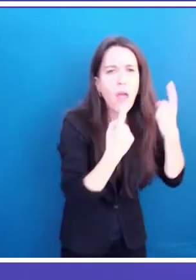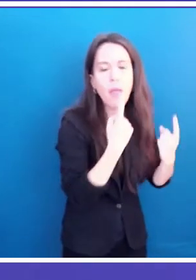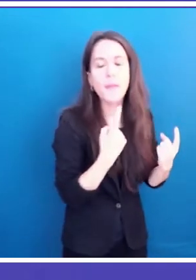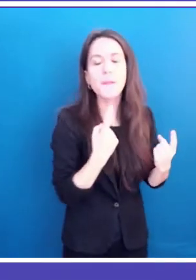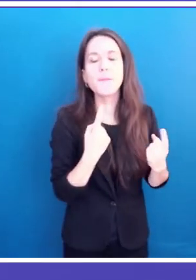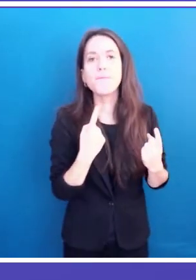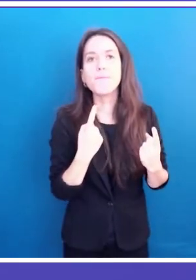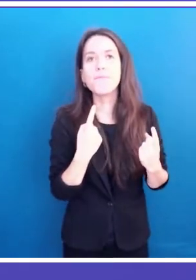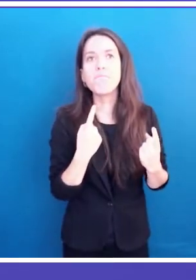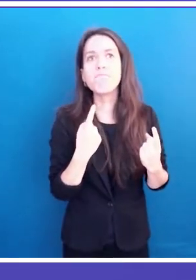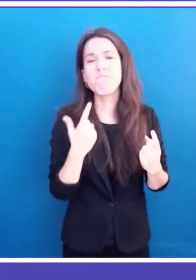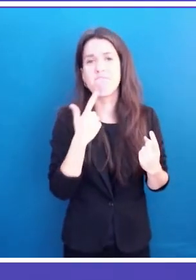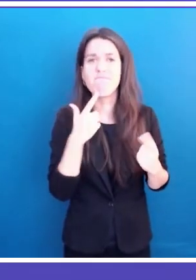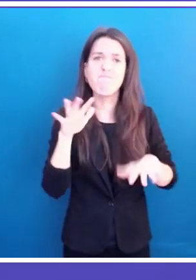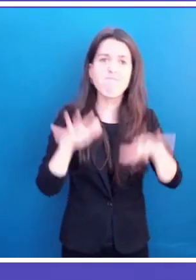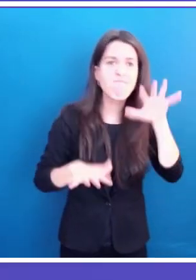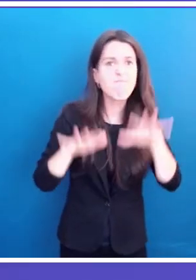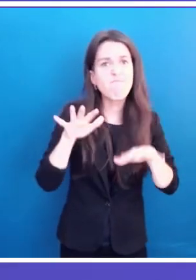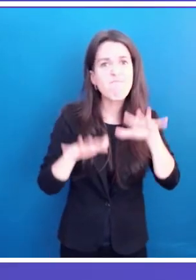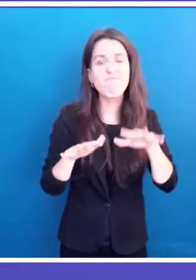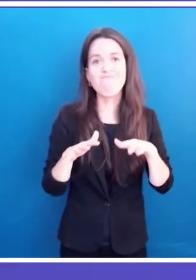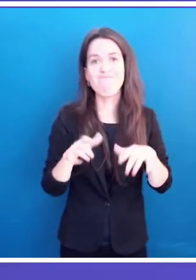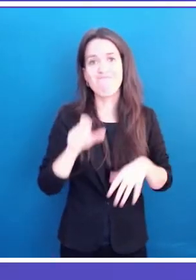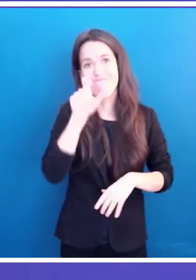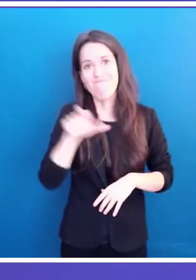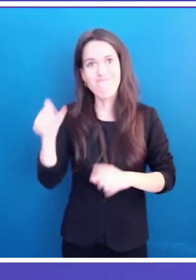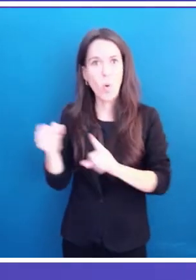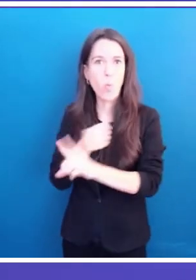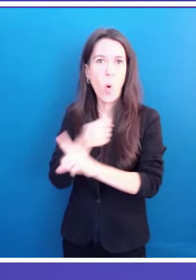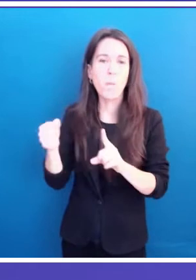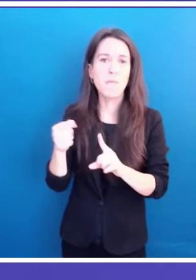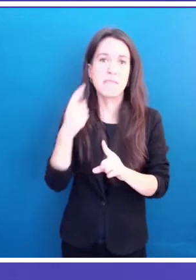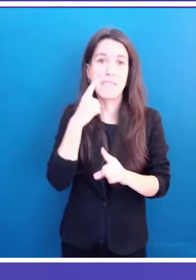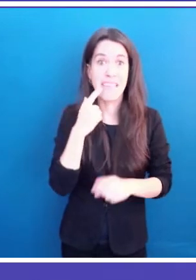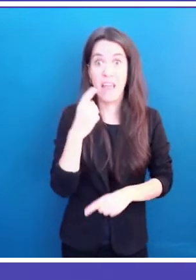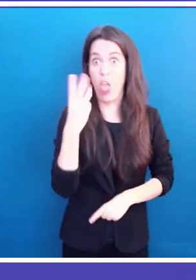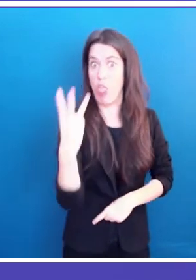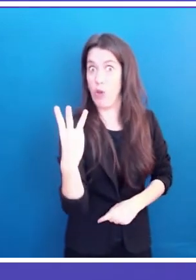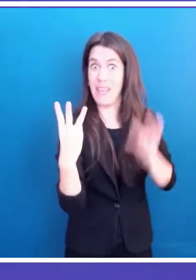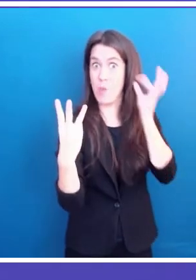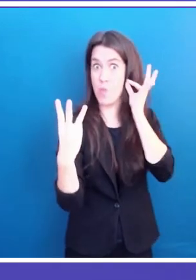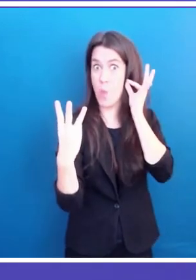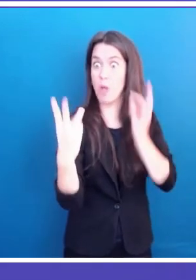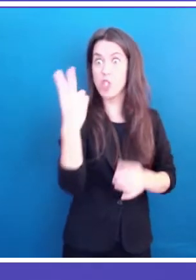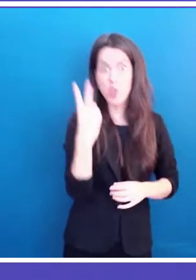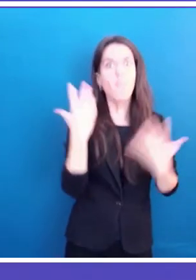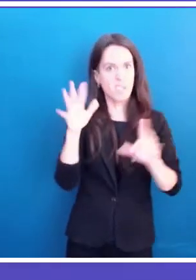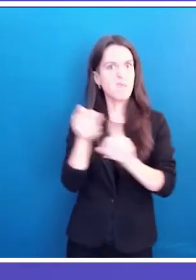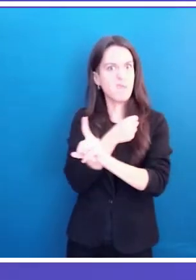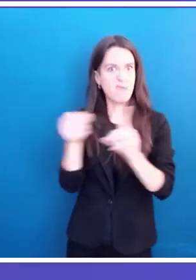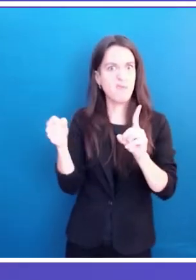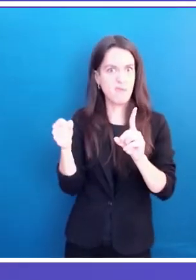من امرأة من أصل امرأتين هي ضحايا عنف، ونسب الأمية هي أيضا مرتفعة جدا بعد